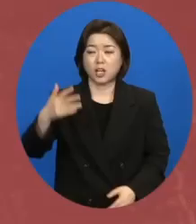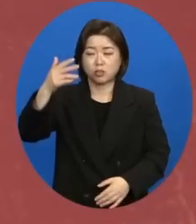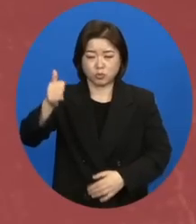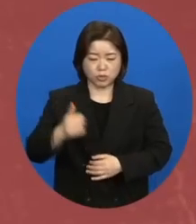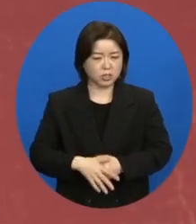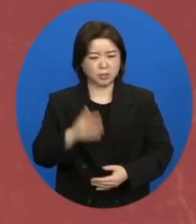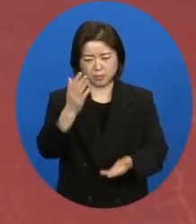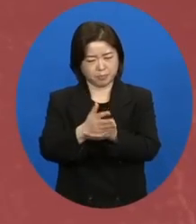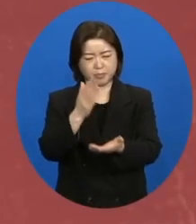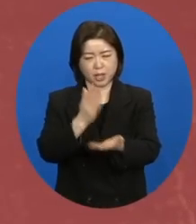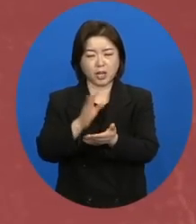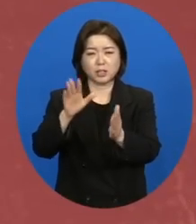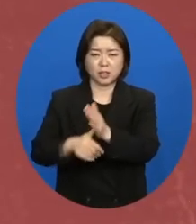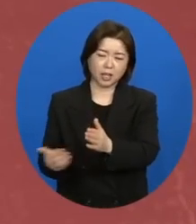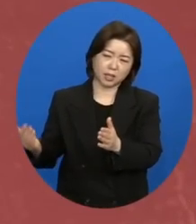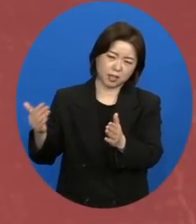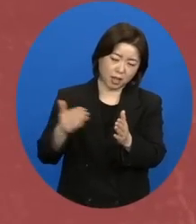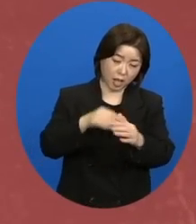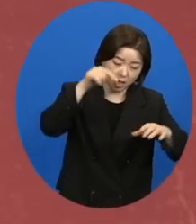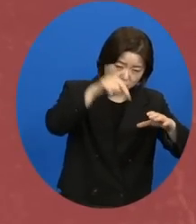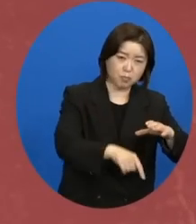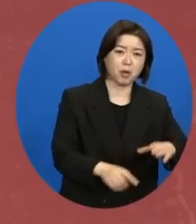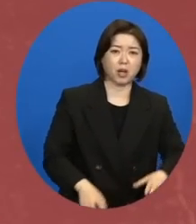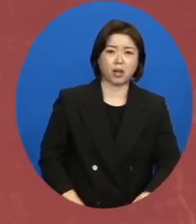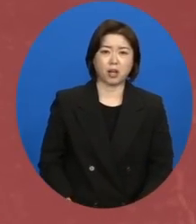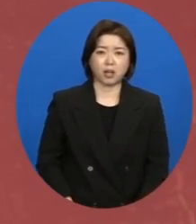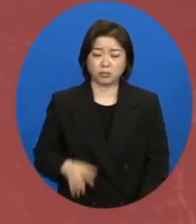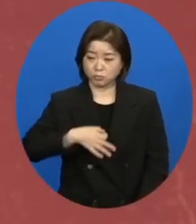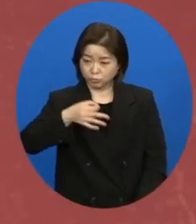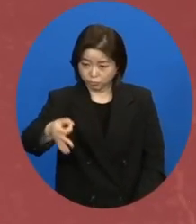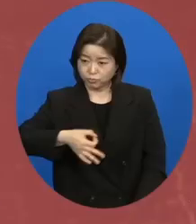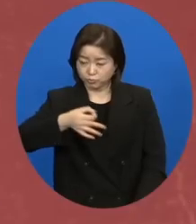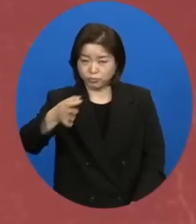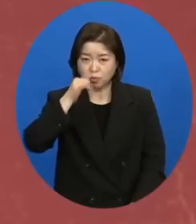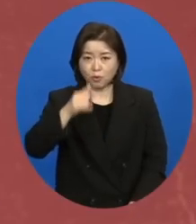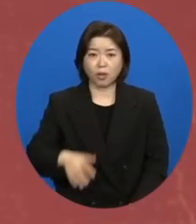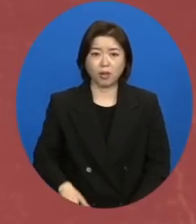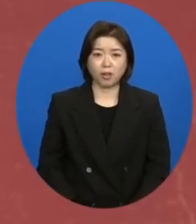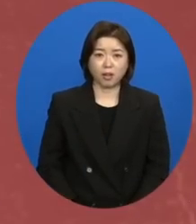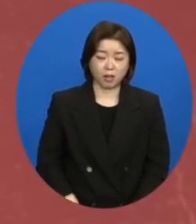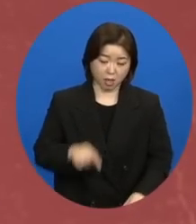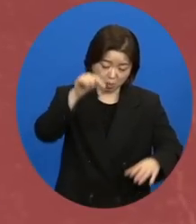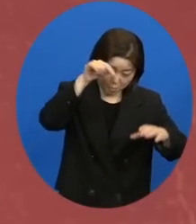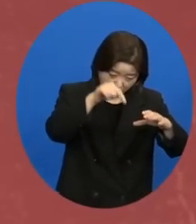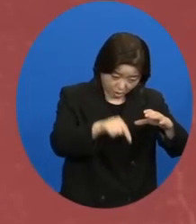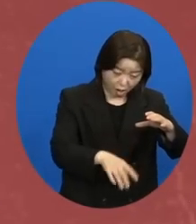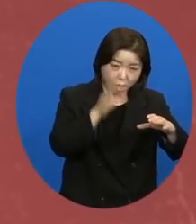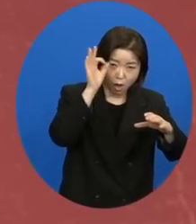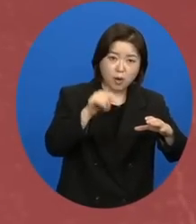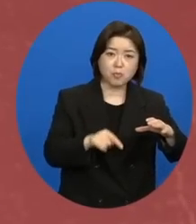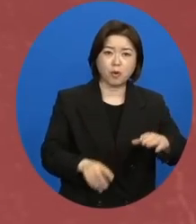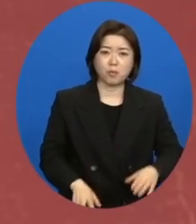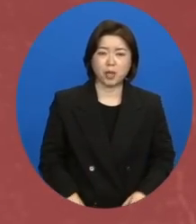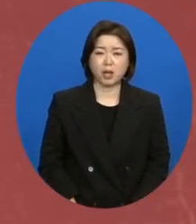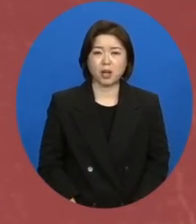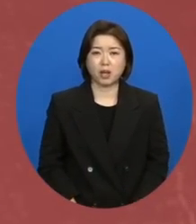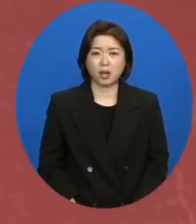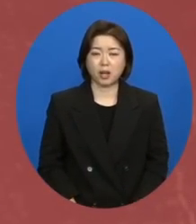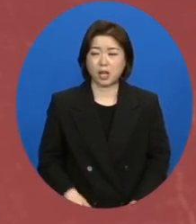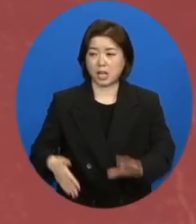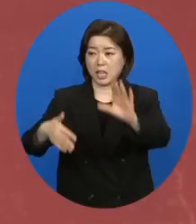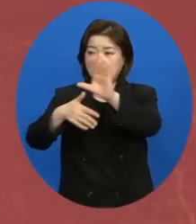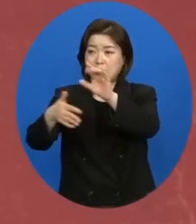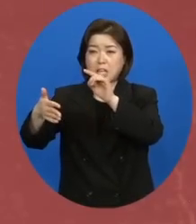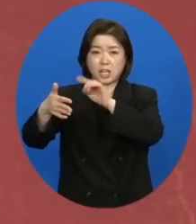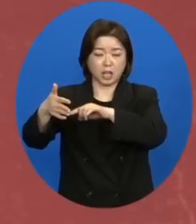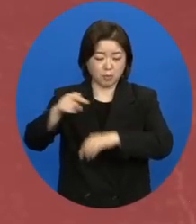판대요. 근데 계속 돈은 주니까 계속 파다 보면 남미까지 가서 파올 수 있대,